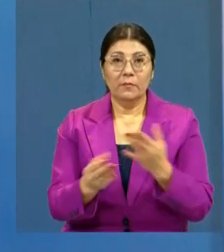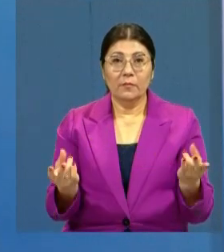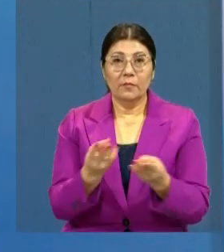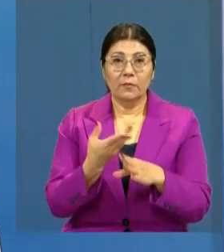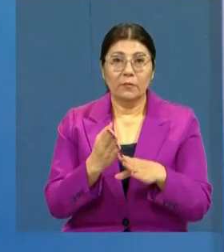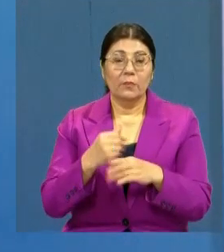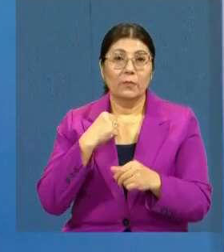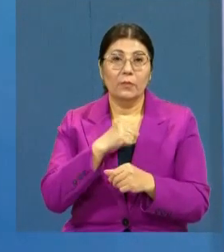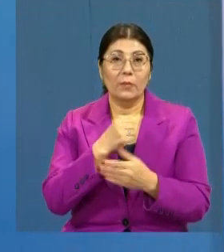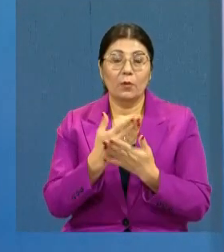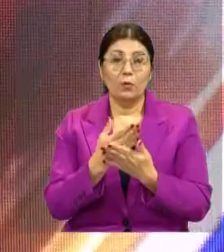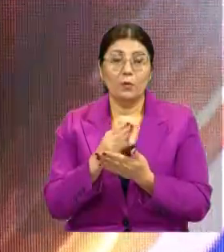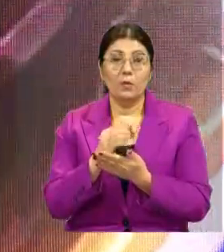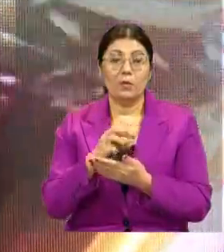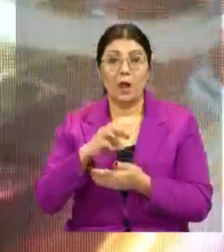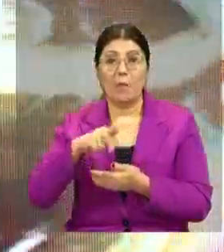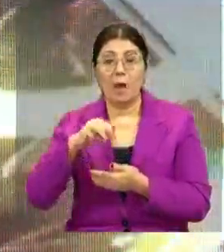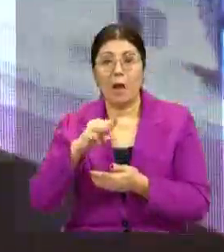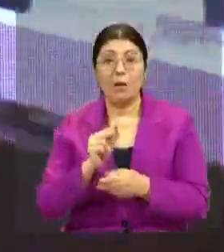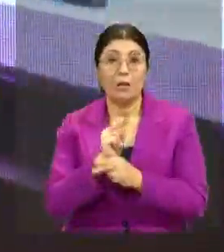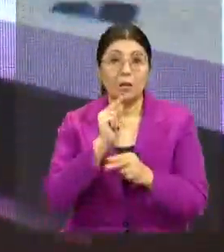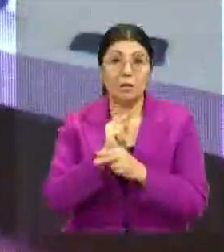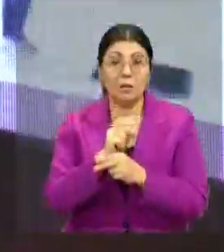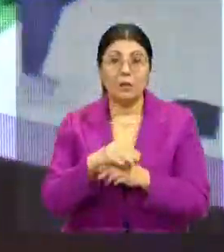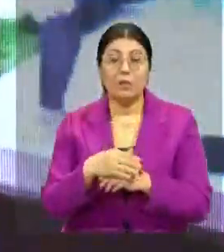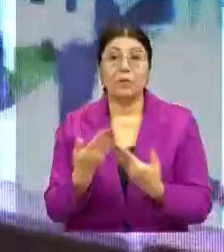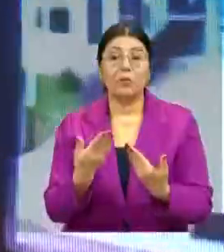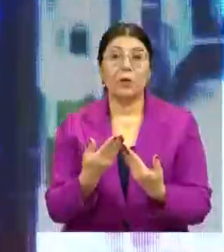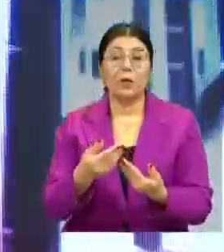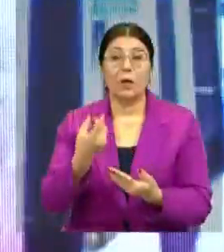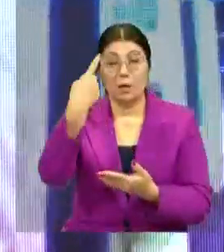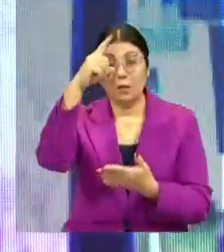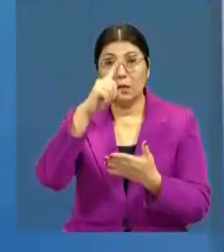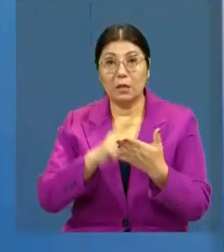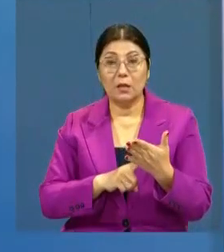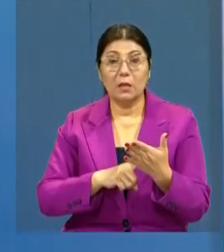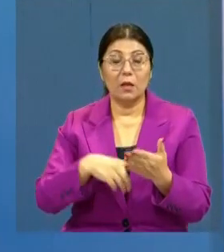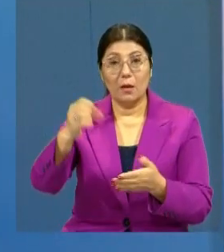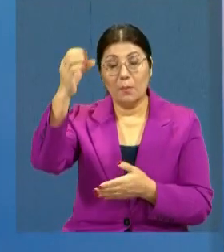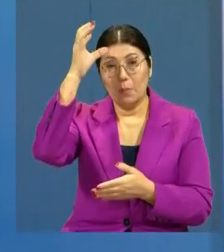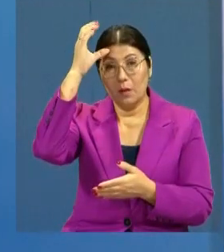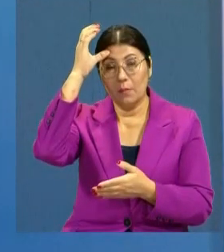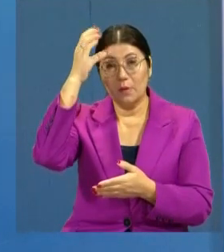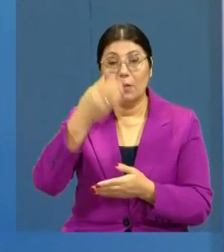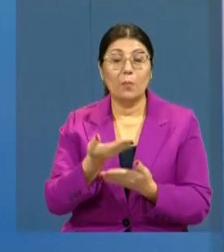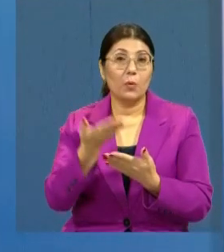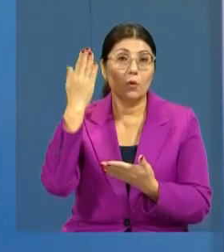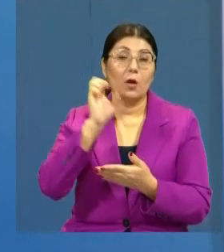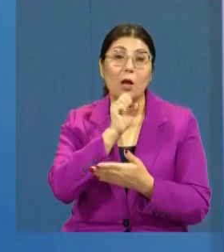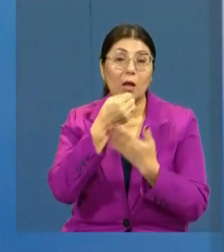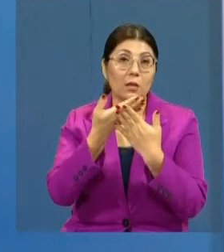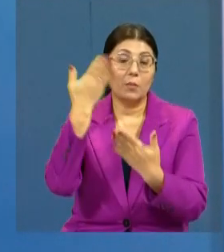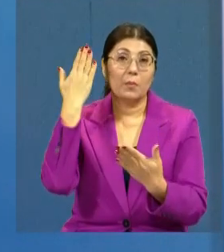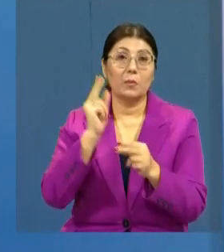өзіміздің негізгі жамағатты сауаттандыру, яғни оларға діни білімді негізгі сол кезіндегі ата-бабамыздың салып